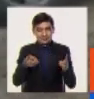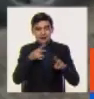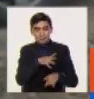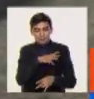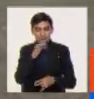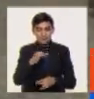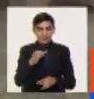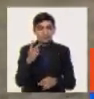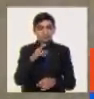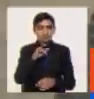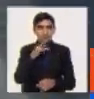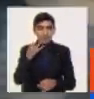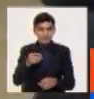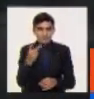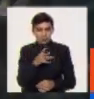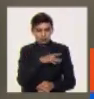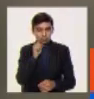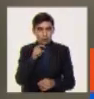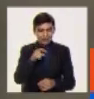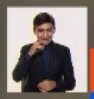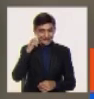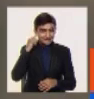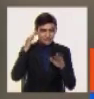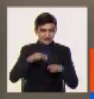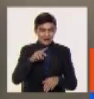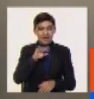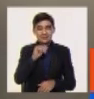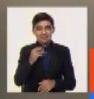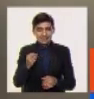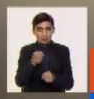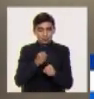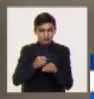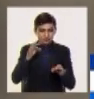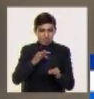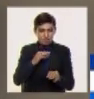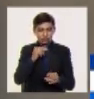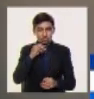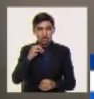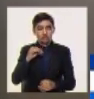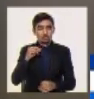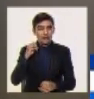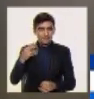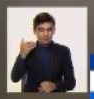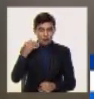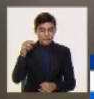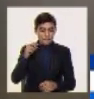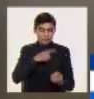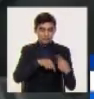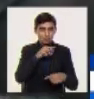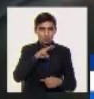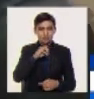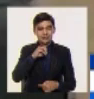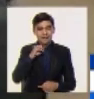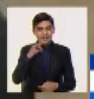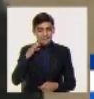Джируй – второе по величине месторождение золота в Кыргызстане. Лицензия на его разработку принадлежит чеченскому бизнесмену Мусе Бажаеву.